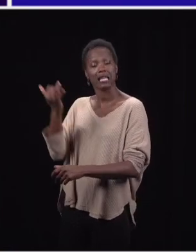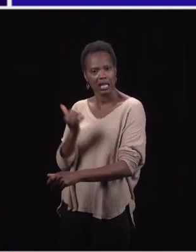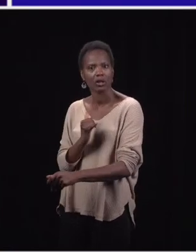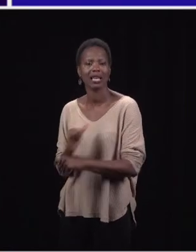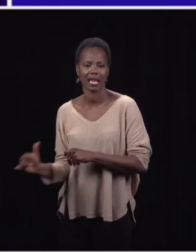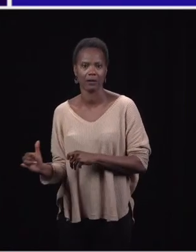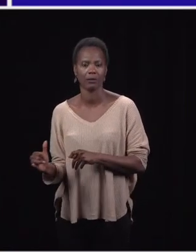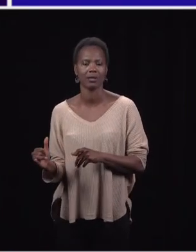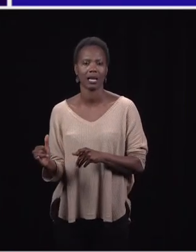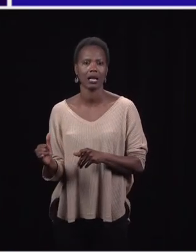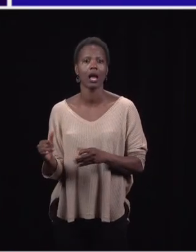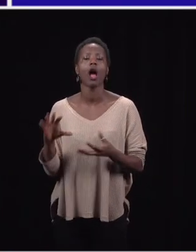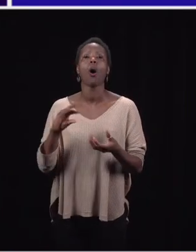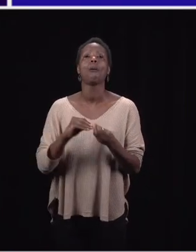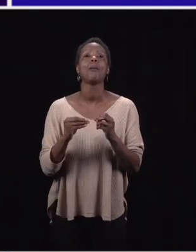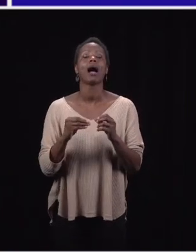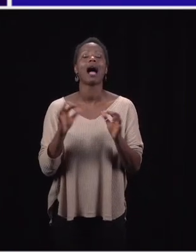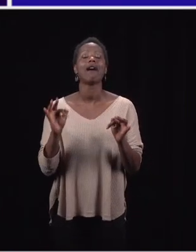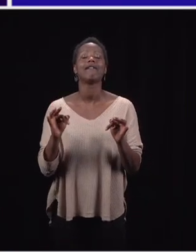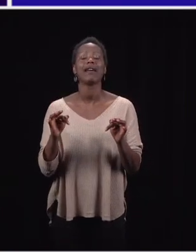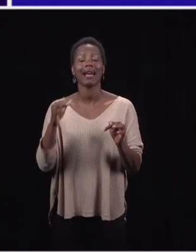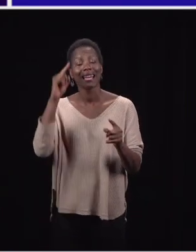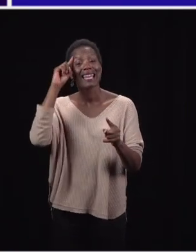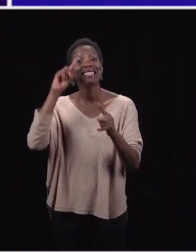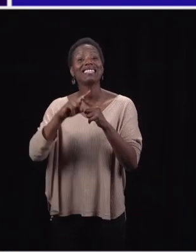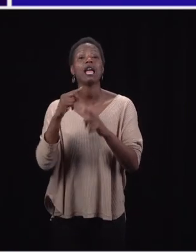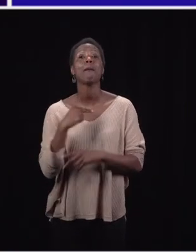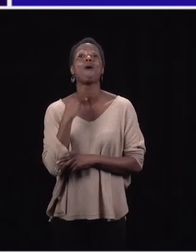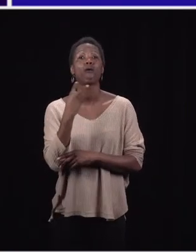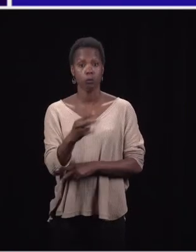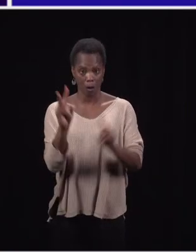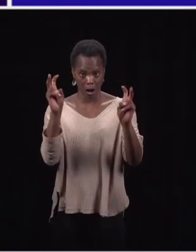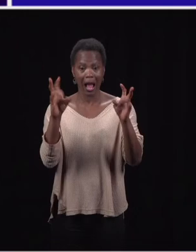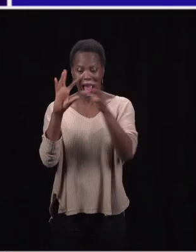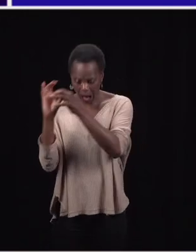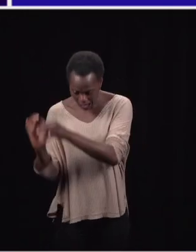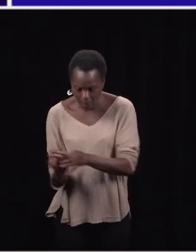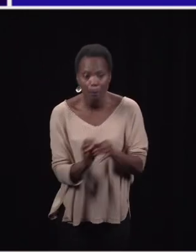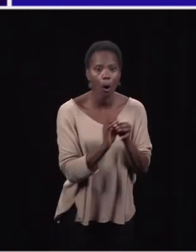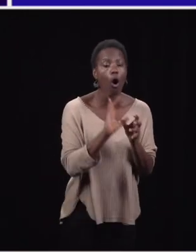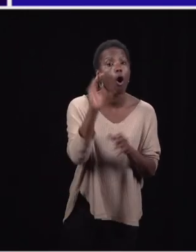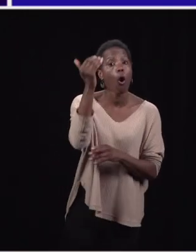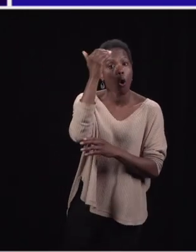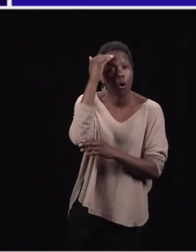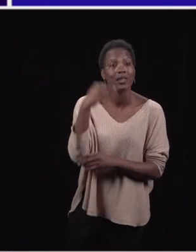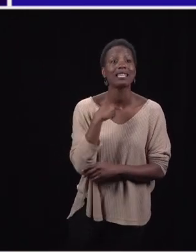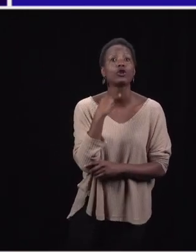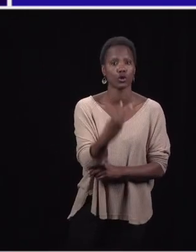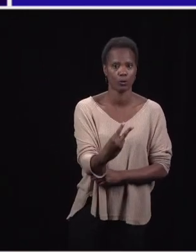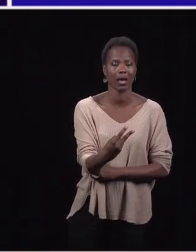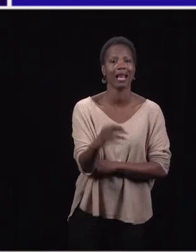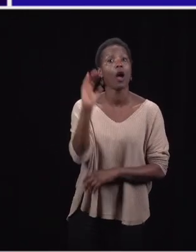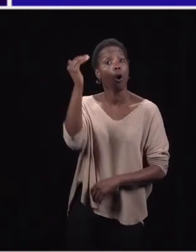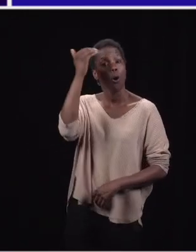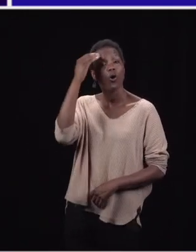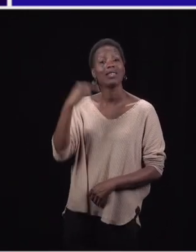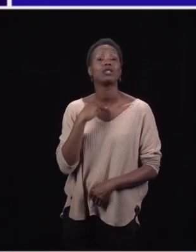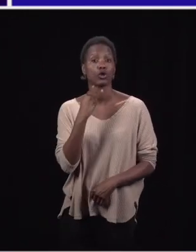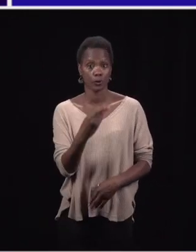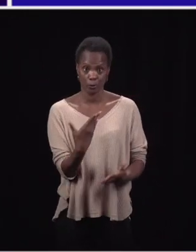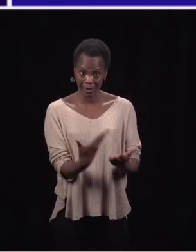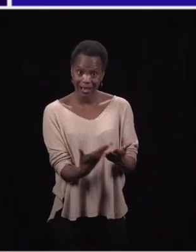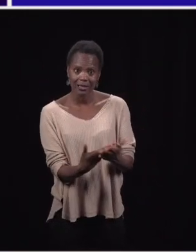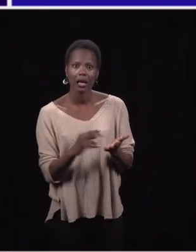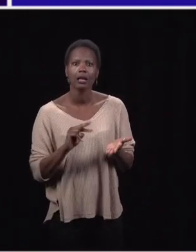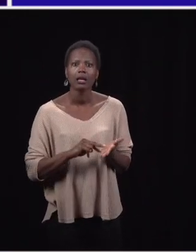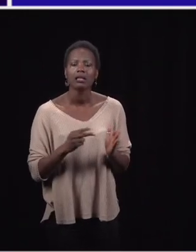cette thématique de la voix et très lié à la reconnaissance vocale et pour le coup c'est vrai que la reconnaissance vocale c'est